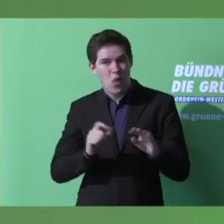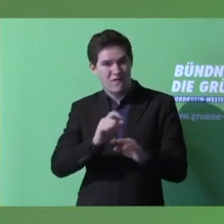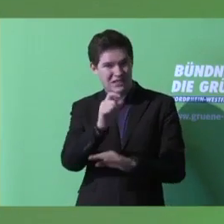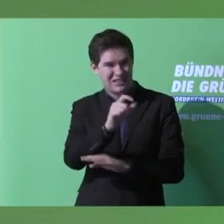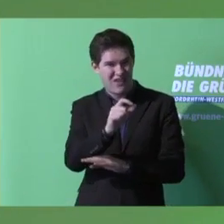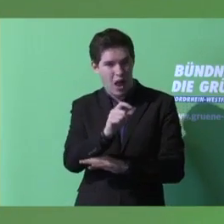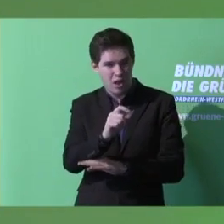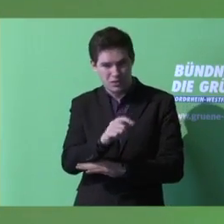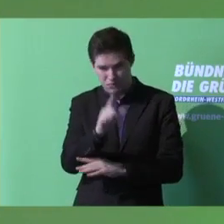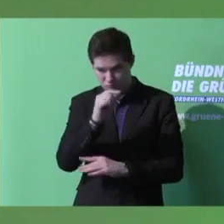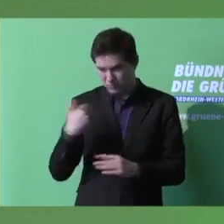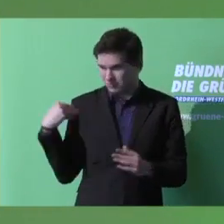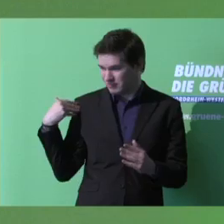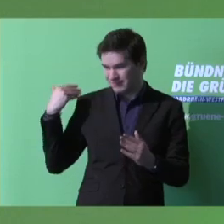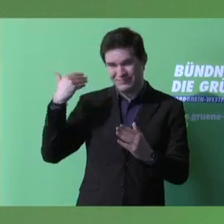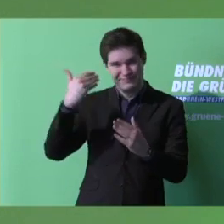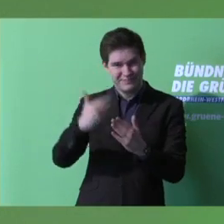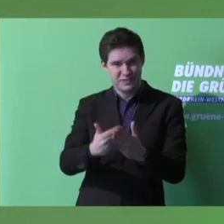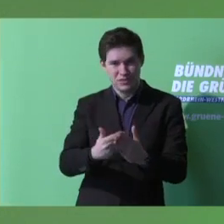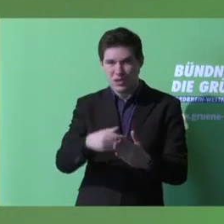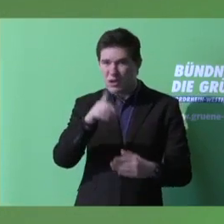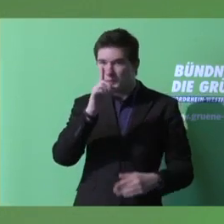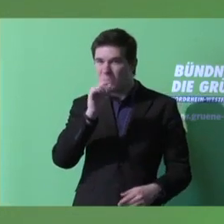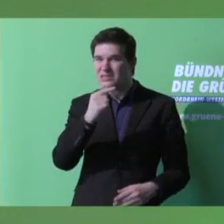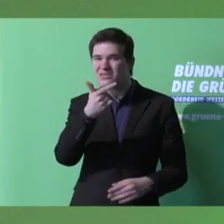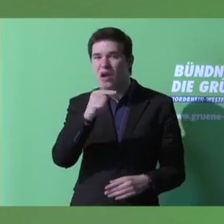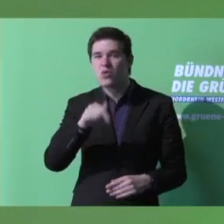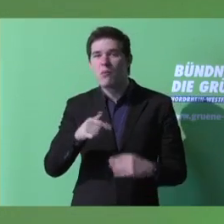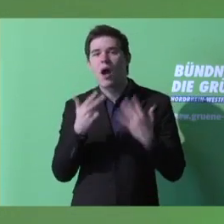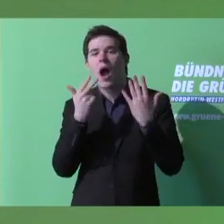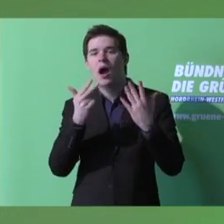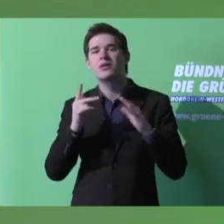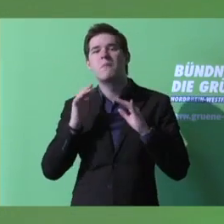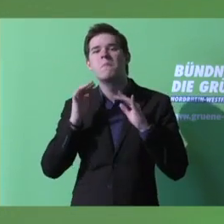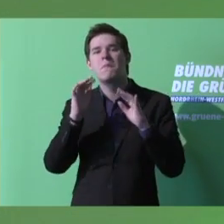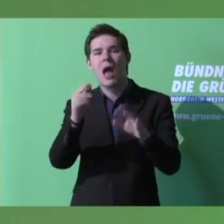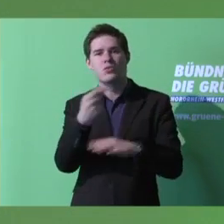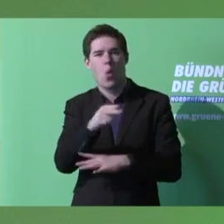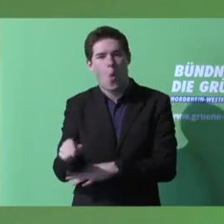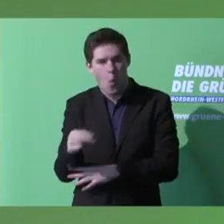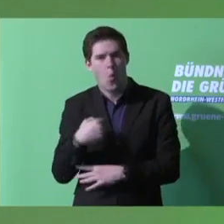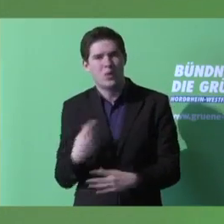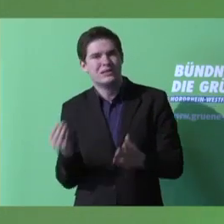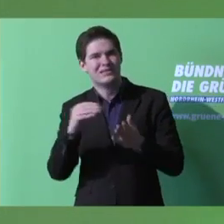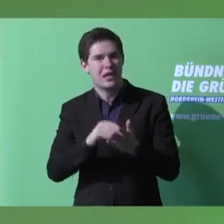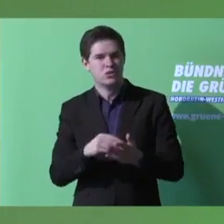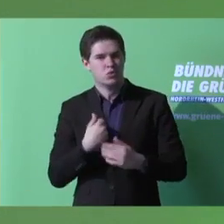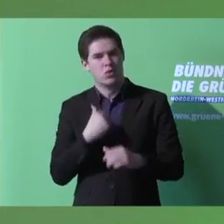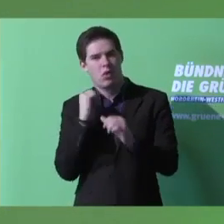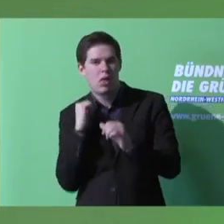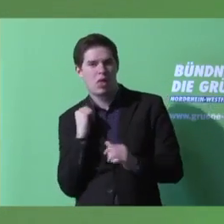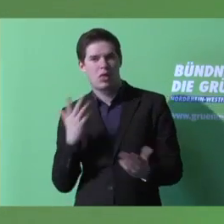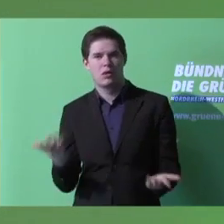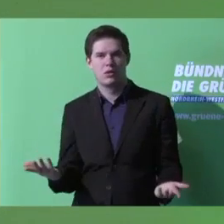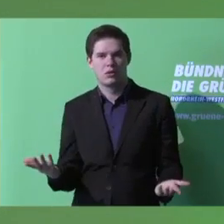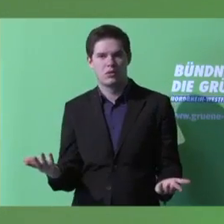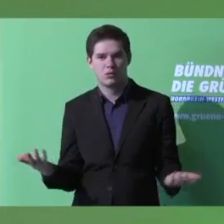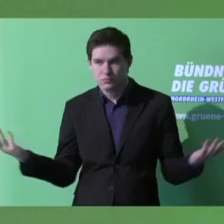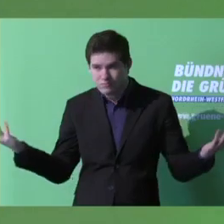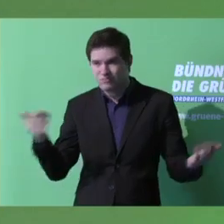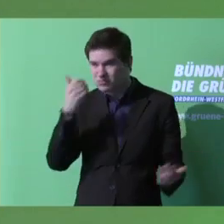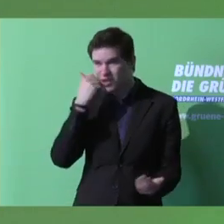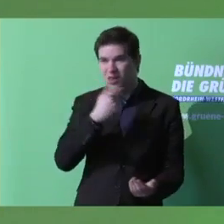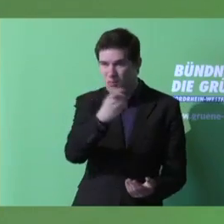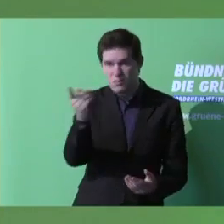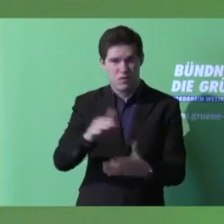30 Milliarden, mit umgerechnet 2,8 Milliarden Euro, würden wir belastet werden. Liebe Freundinnen und Freunde, bei uns